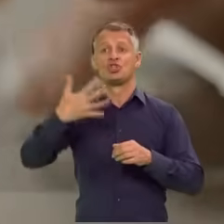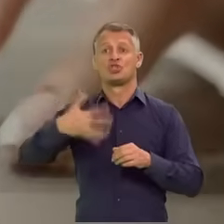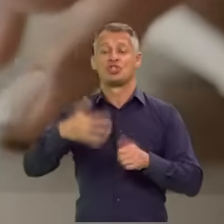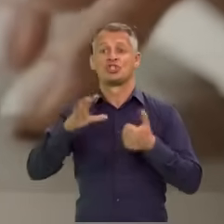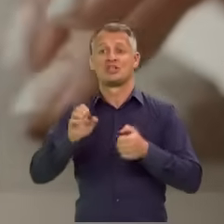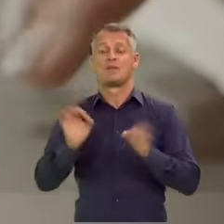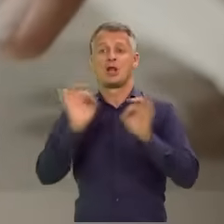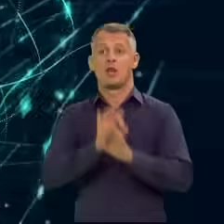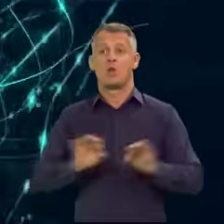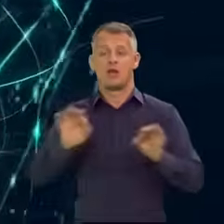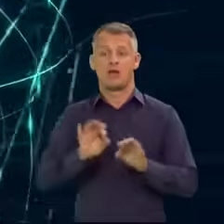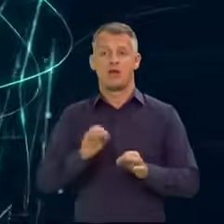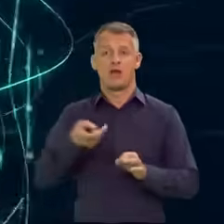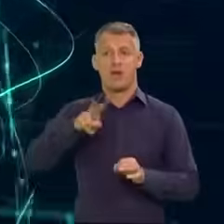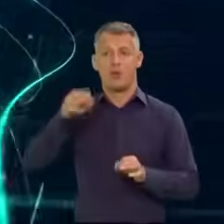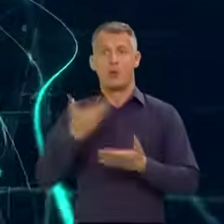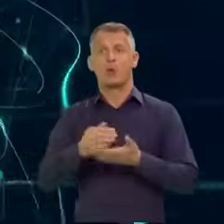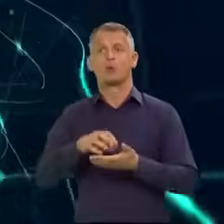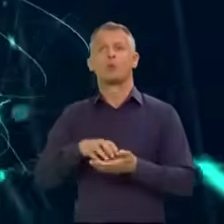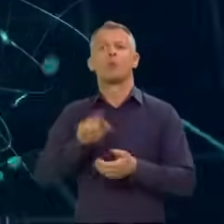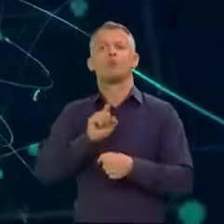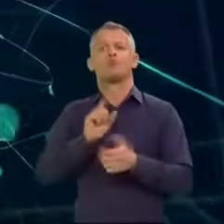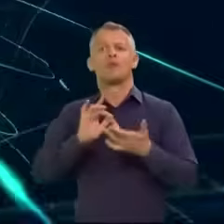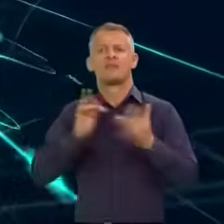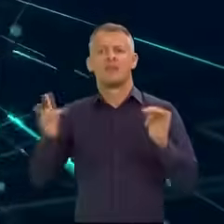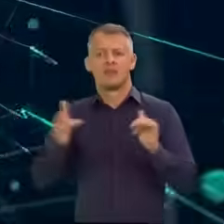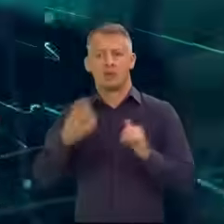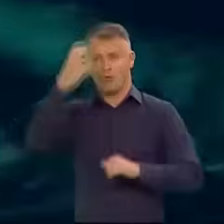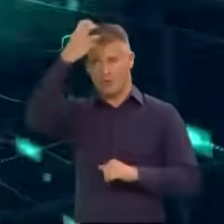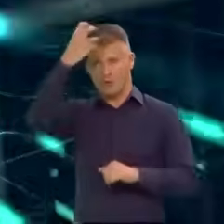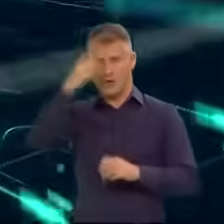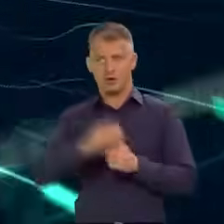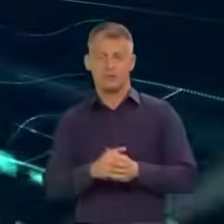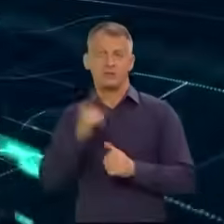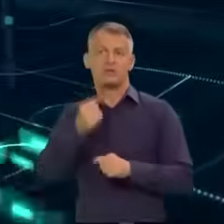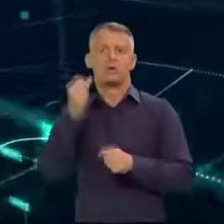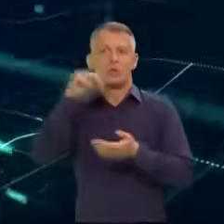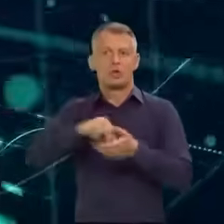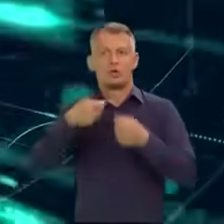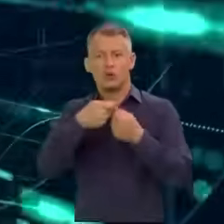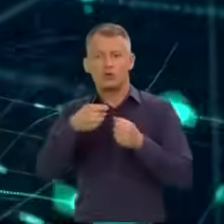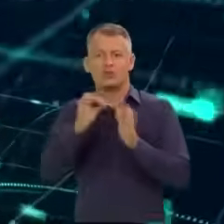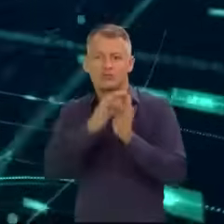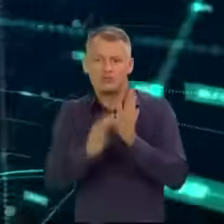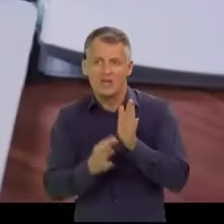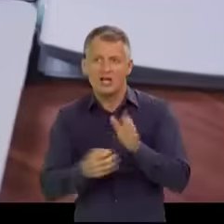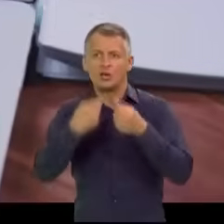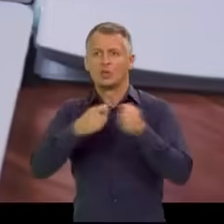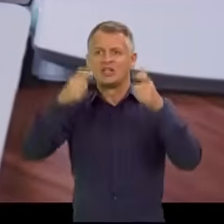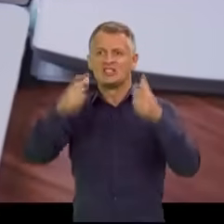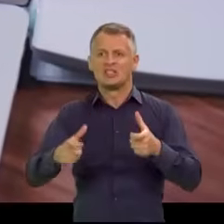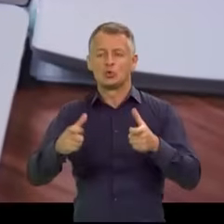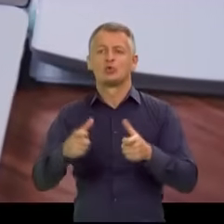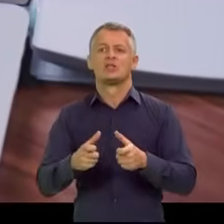euro pentru un cloud guvernamental. Programul va gestiona și interconecta bazele de date ale tuturor instituțiilor